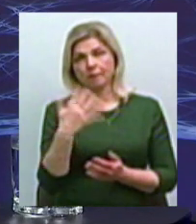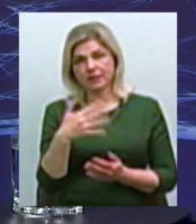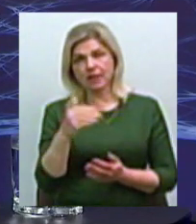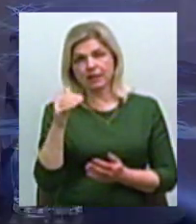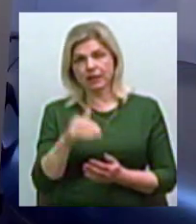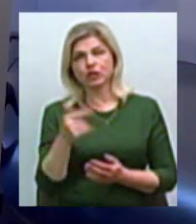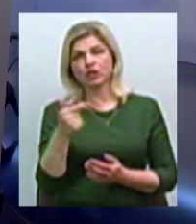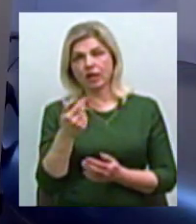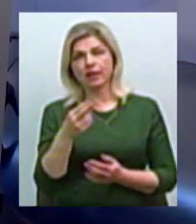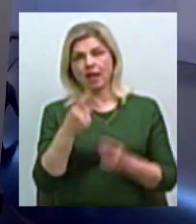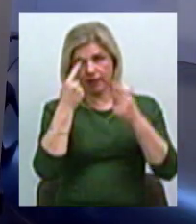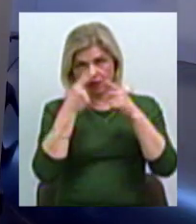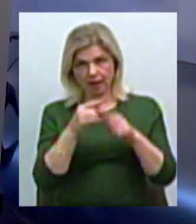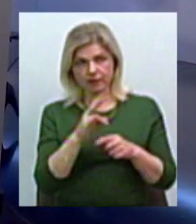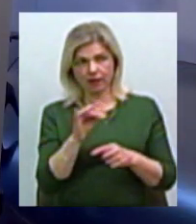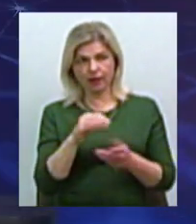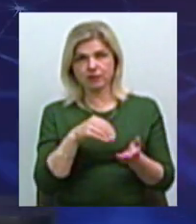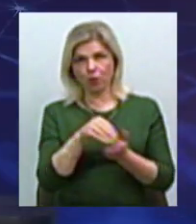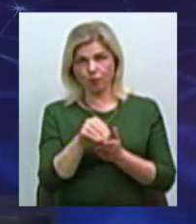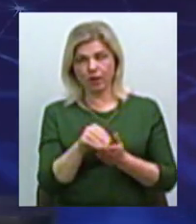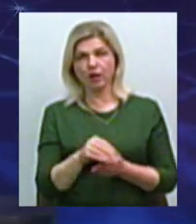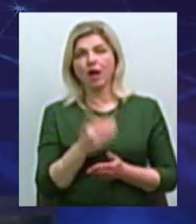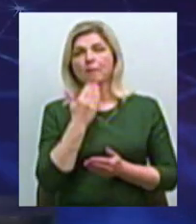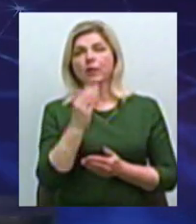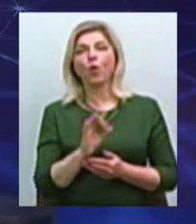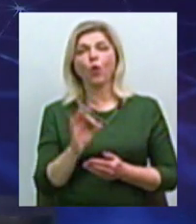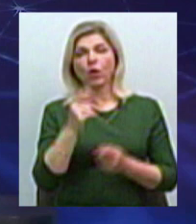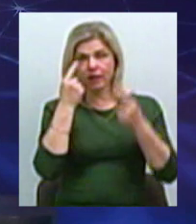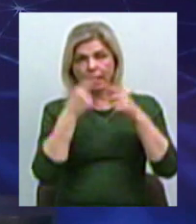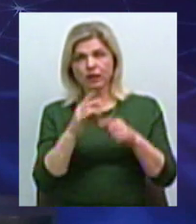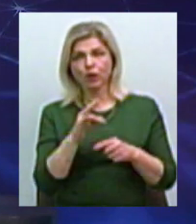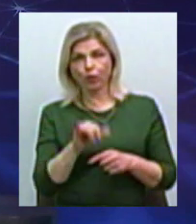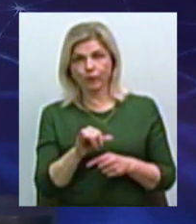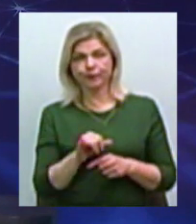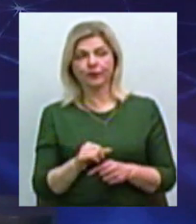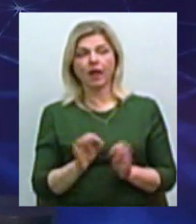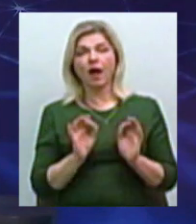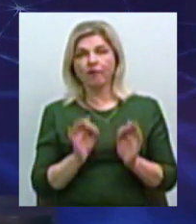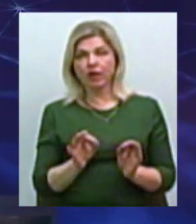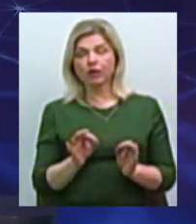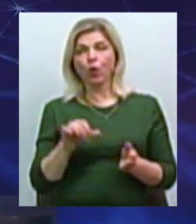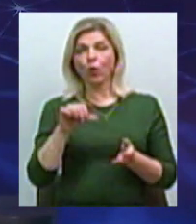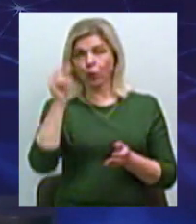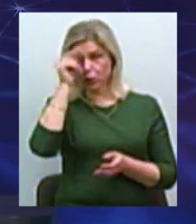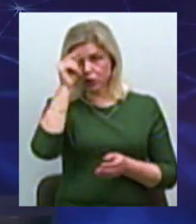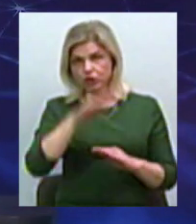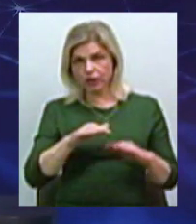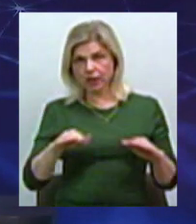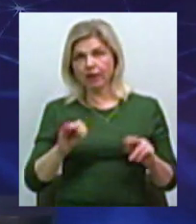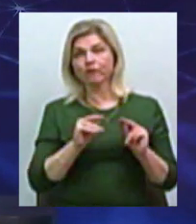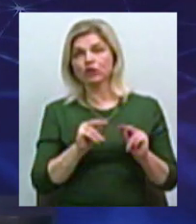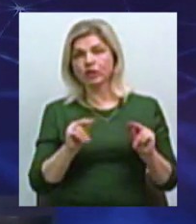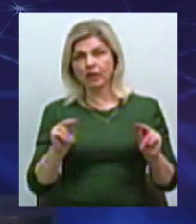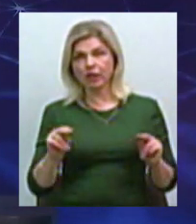техніки саме закупки. До речі, про техніку. Наскільки мені відомо, якраз такі учні і вчителі